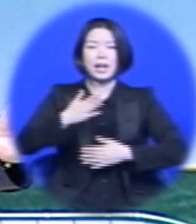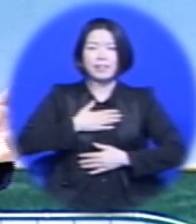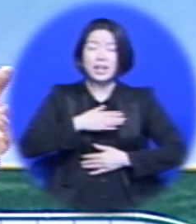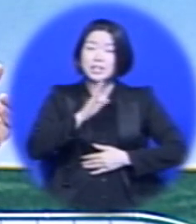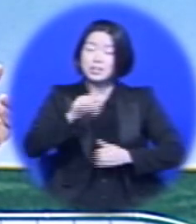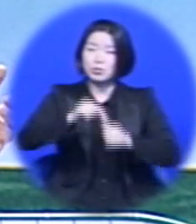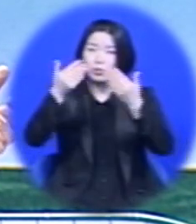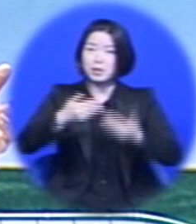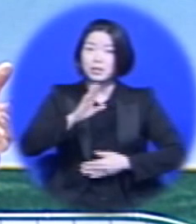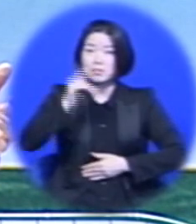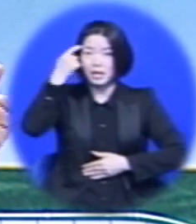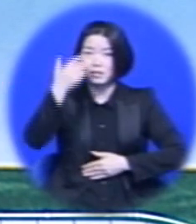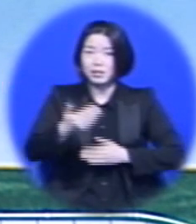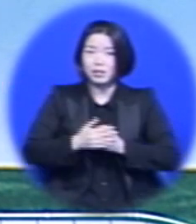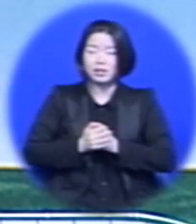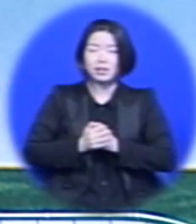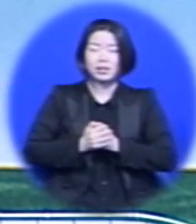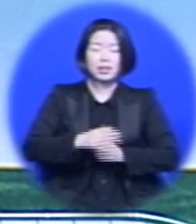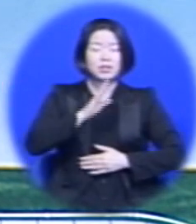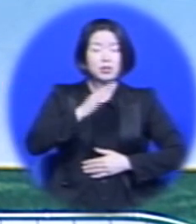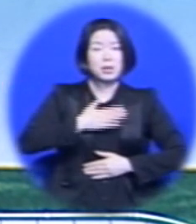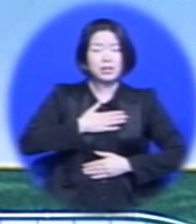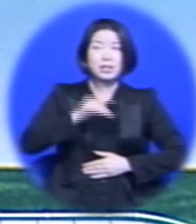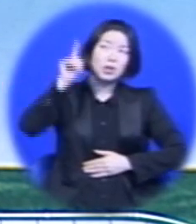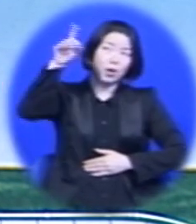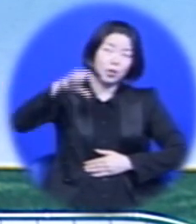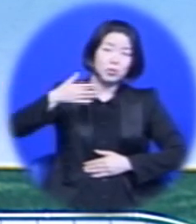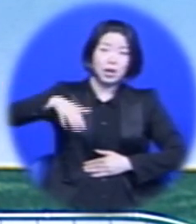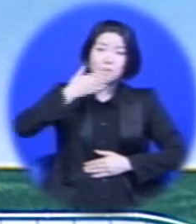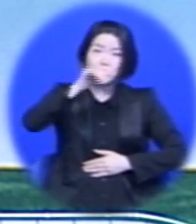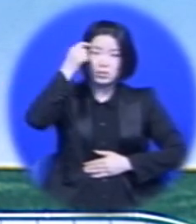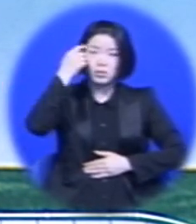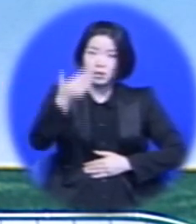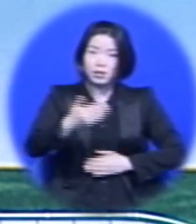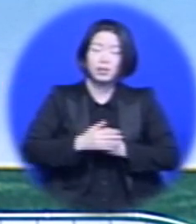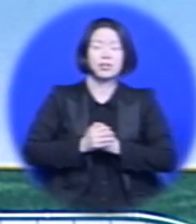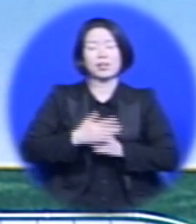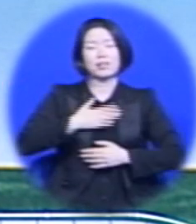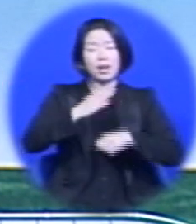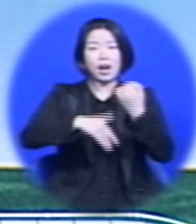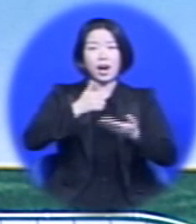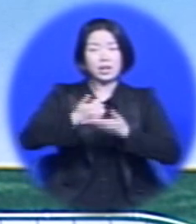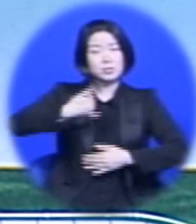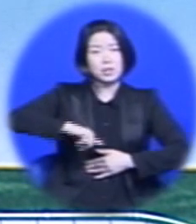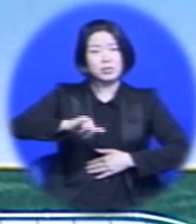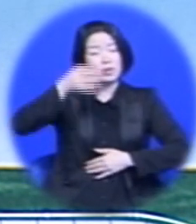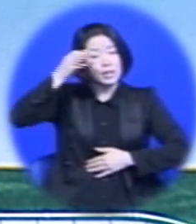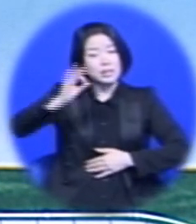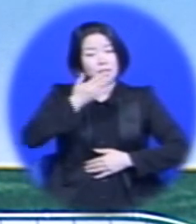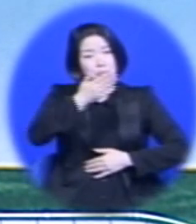구원받은게 맞나 정말 나는 천국에는 갈 수 있는 걸까 하나님의 자녀라고 인정해